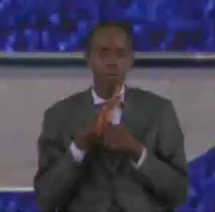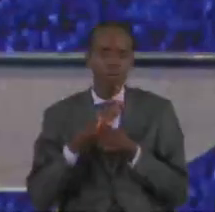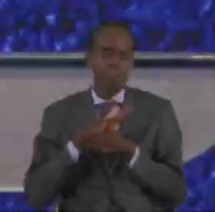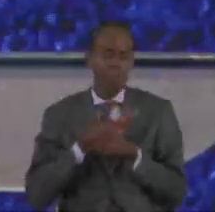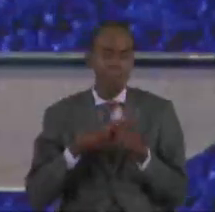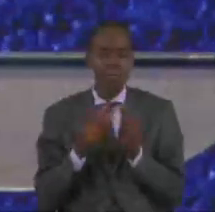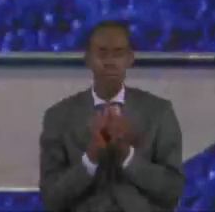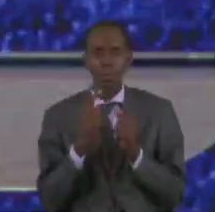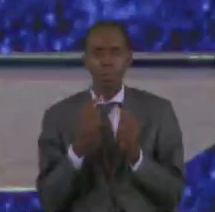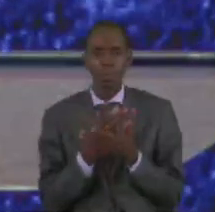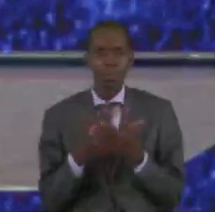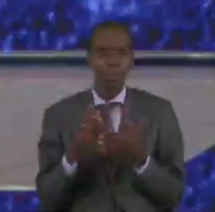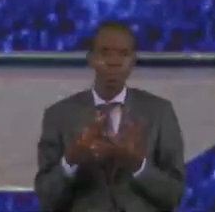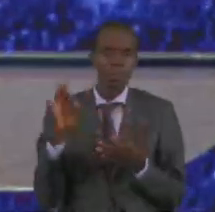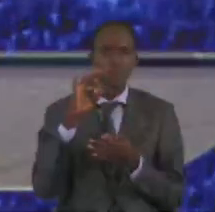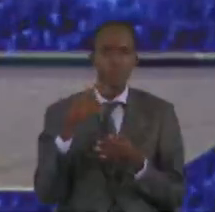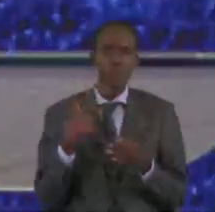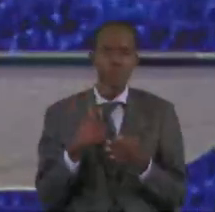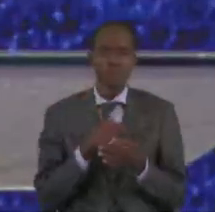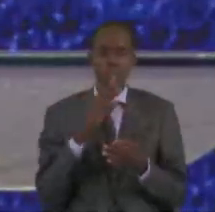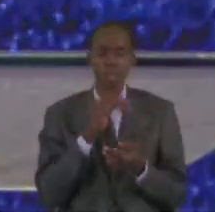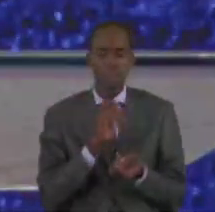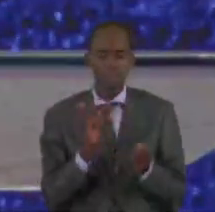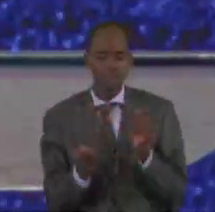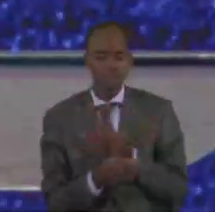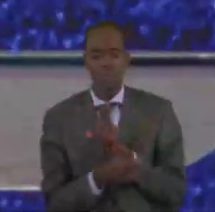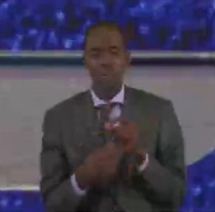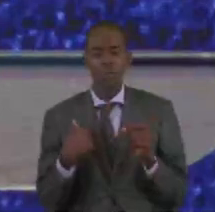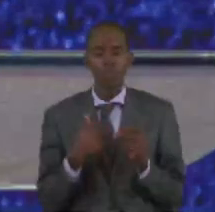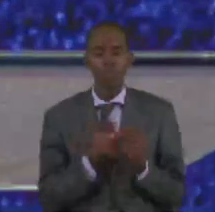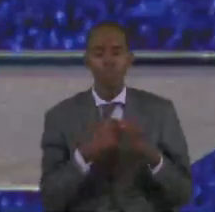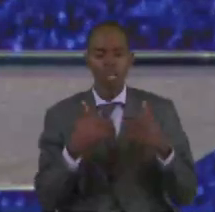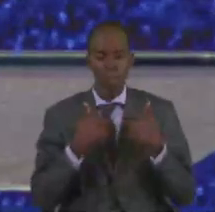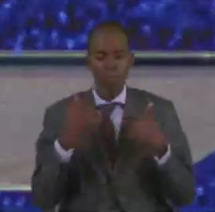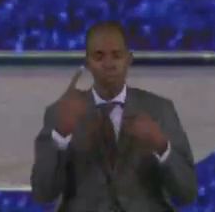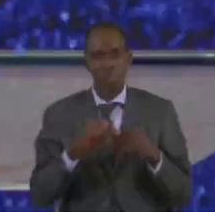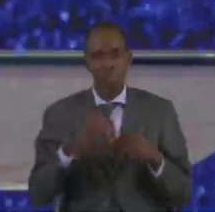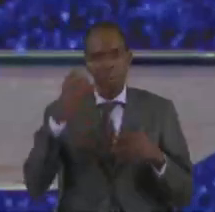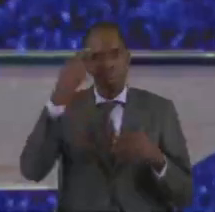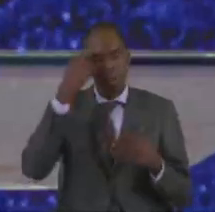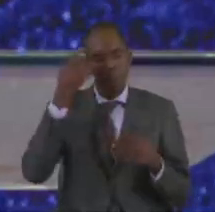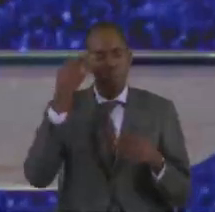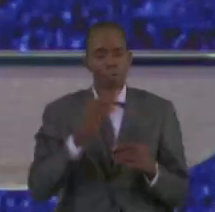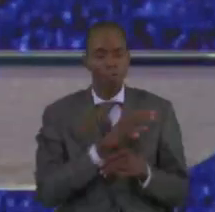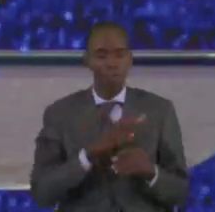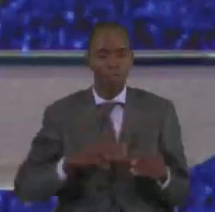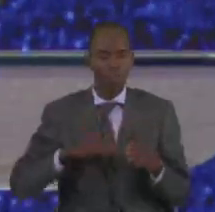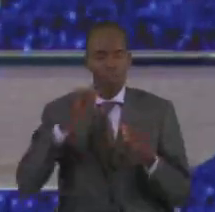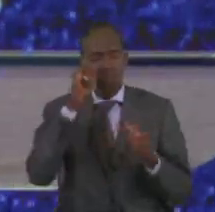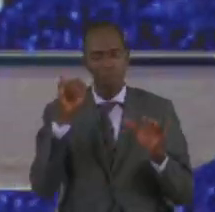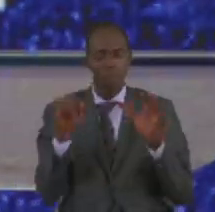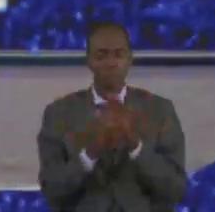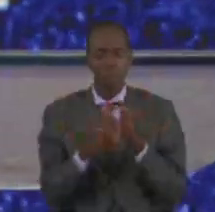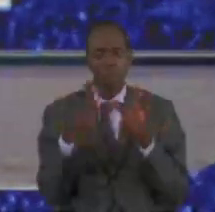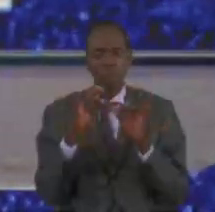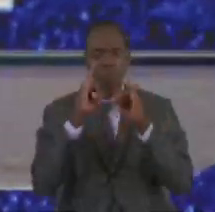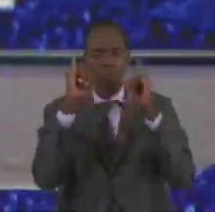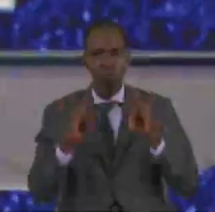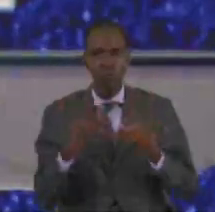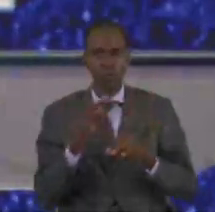sommes remplis du Saint-Esprit, nous sommes consacrés, nous sommes transformés, nous avons les sentiments de Christ, nous avons l'image de